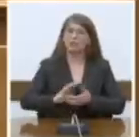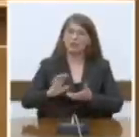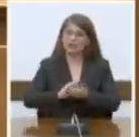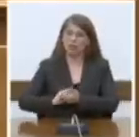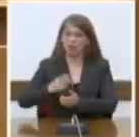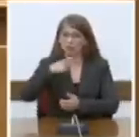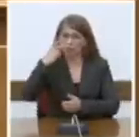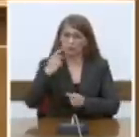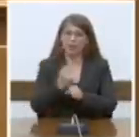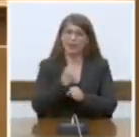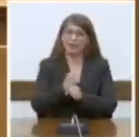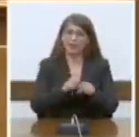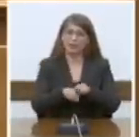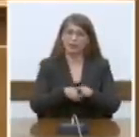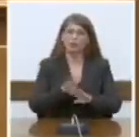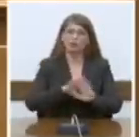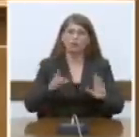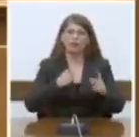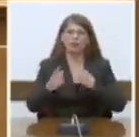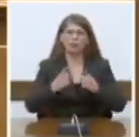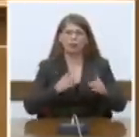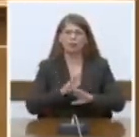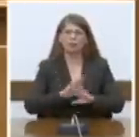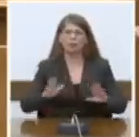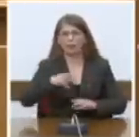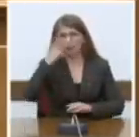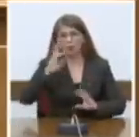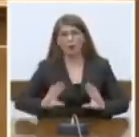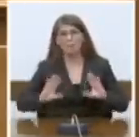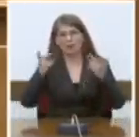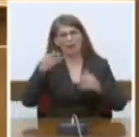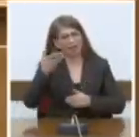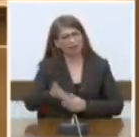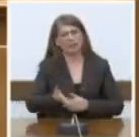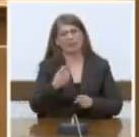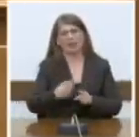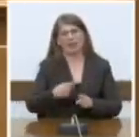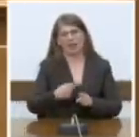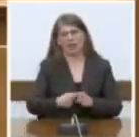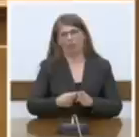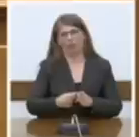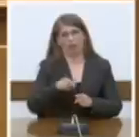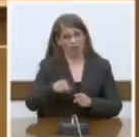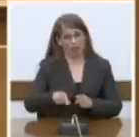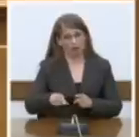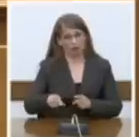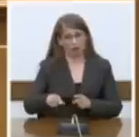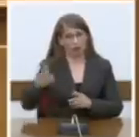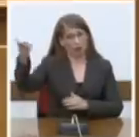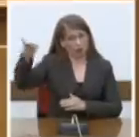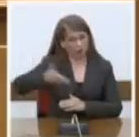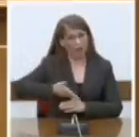πουθενά εργασιακές σχέσεις, πουθενά διαπραγματεύσεις, πουθενά το δικαίωμα της απεργίας. Αυτή είναι η Ελλάδα 2.0. Έτσι θα γυρίσουν τα παιδιά από το brain